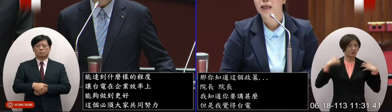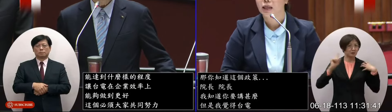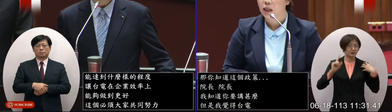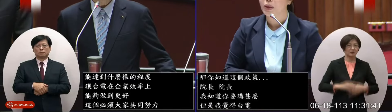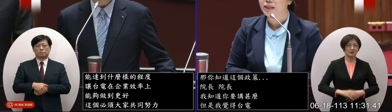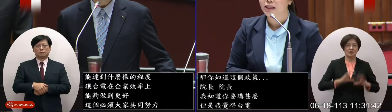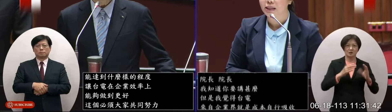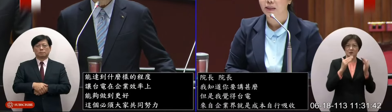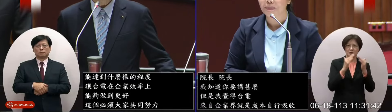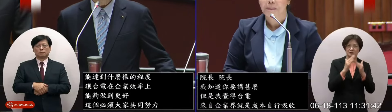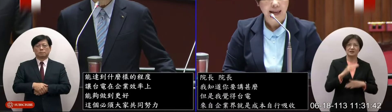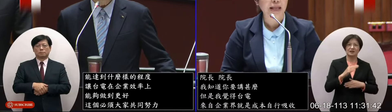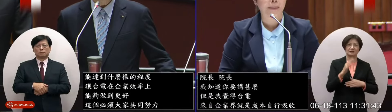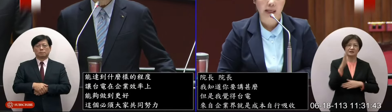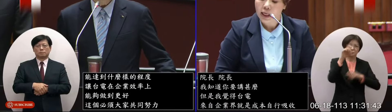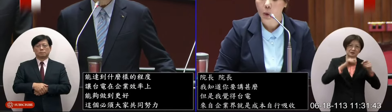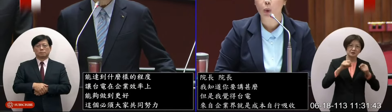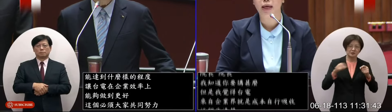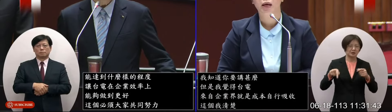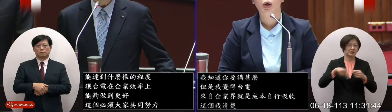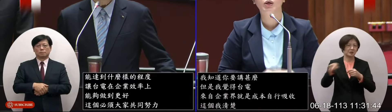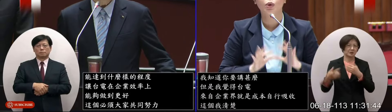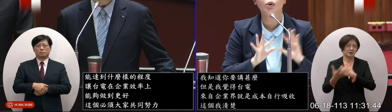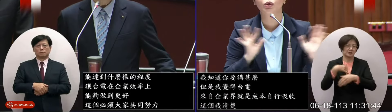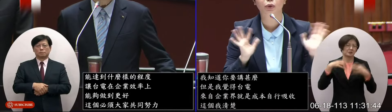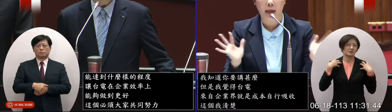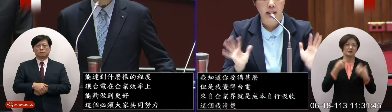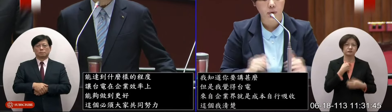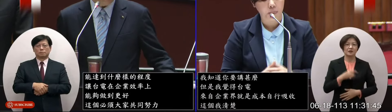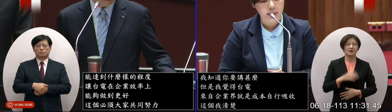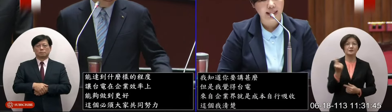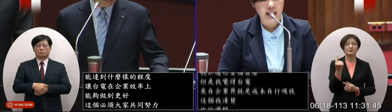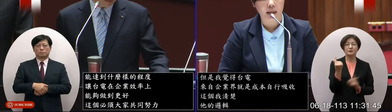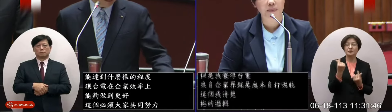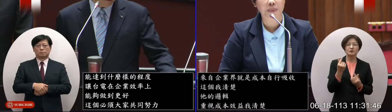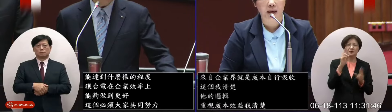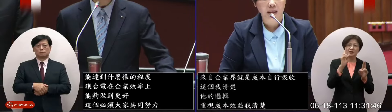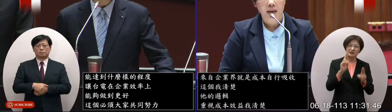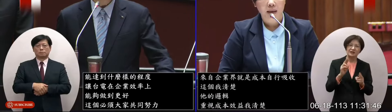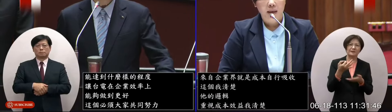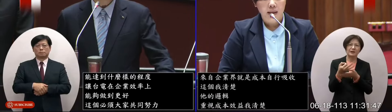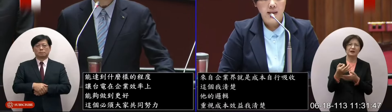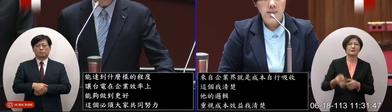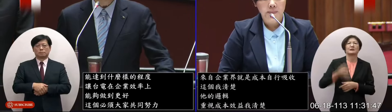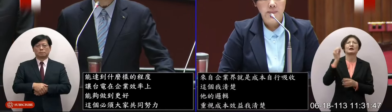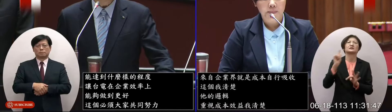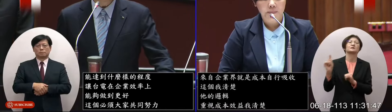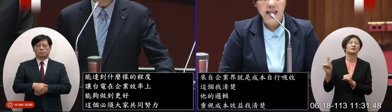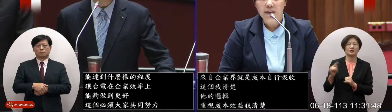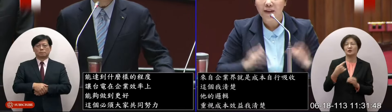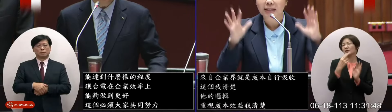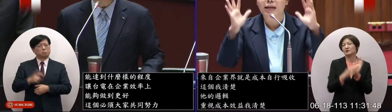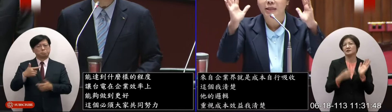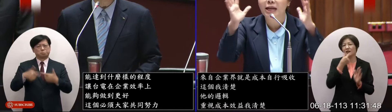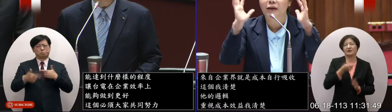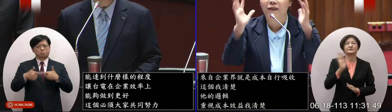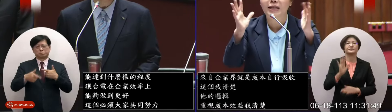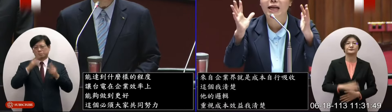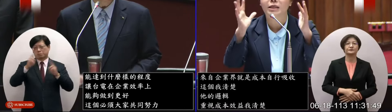合理的能源政策，买电买得很贵，有很多过去的原因，我就不再提了哦。 不是不合理 的能源政